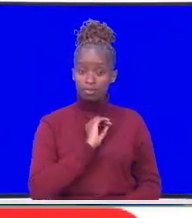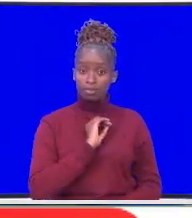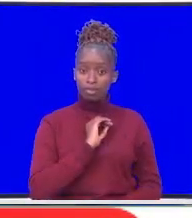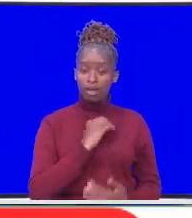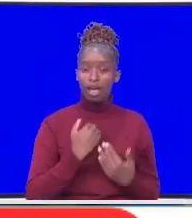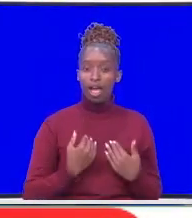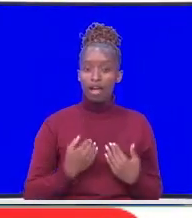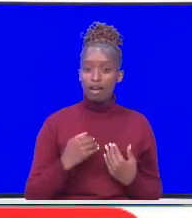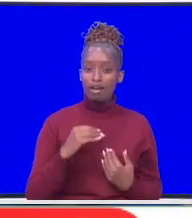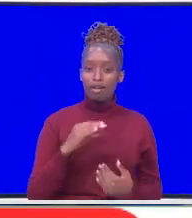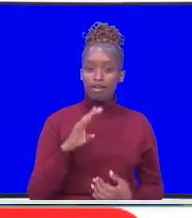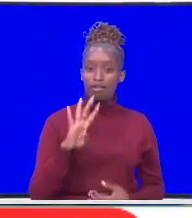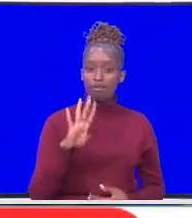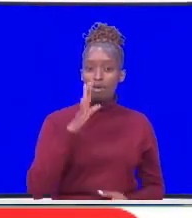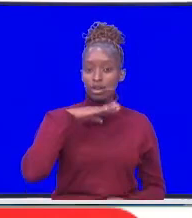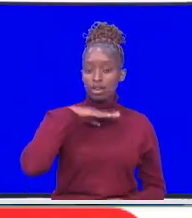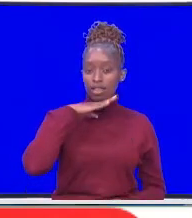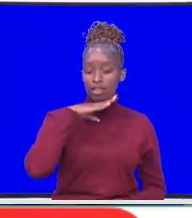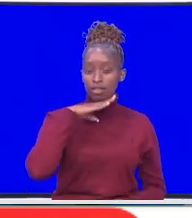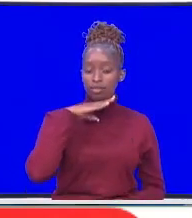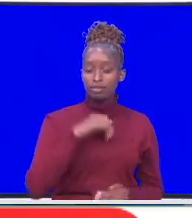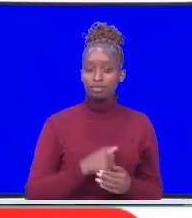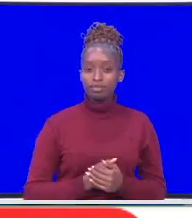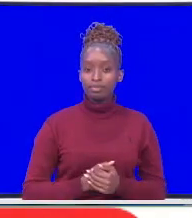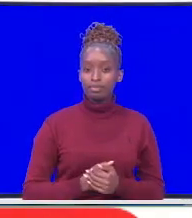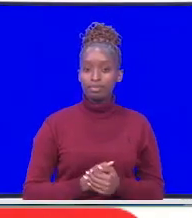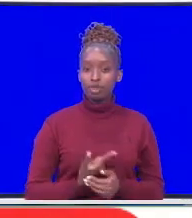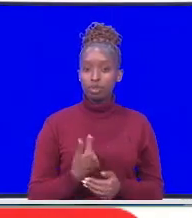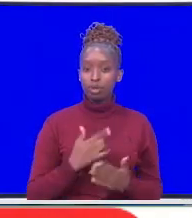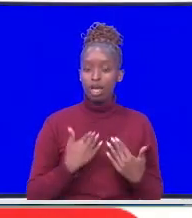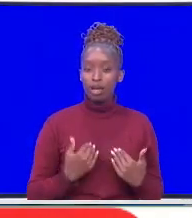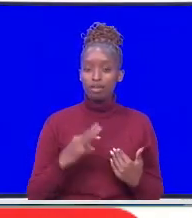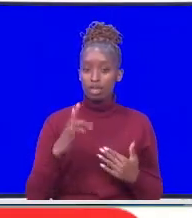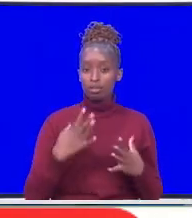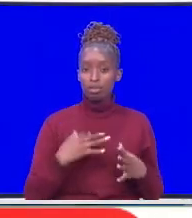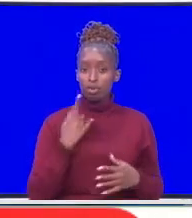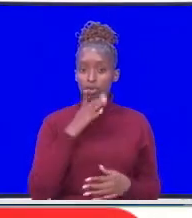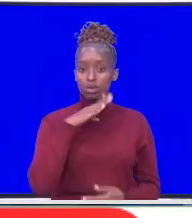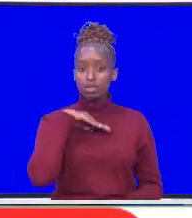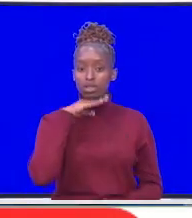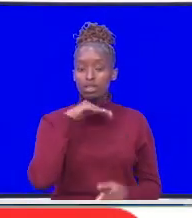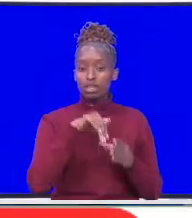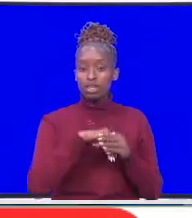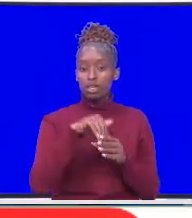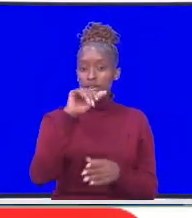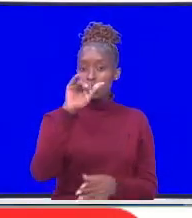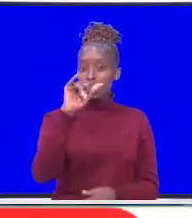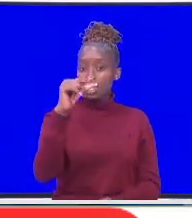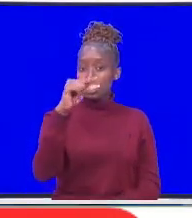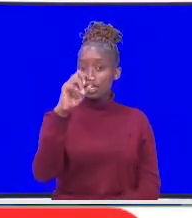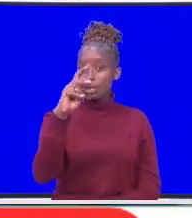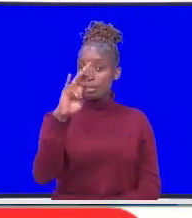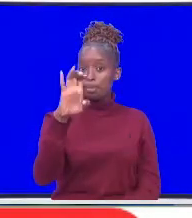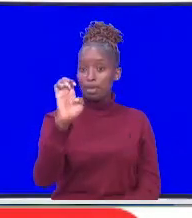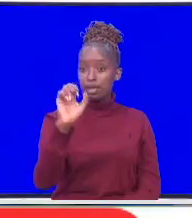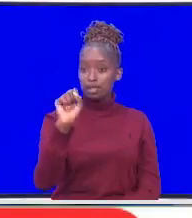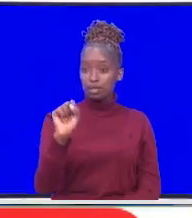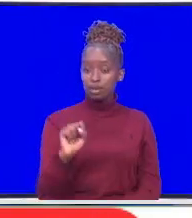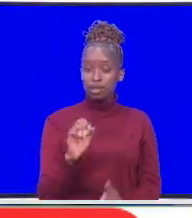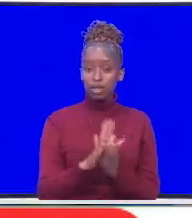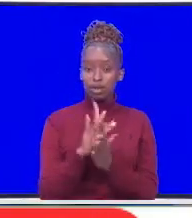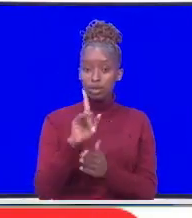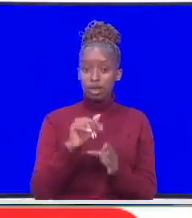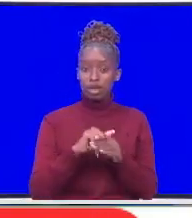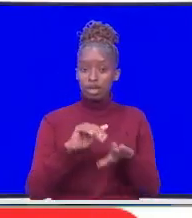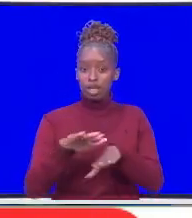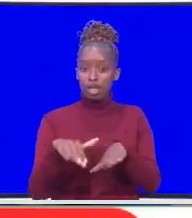4 fatalities. We lost 3 people in Igembe South and 1 in Tigania Central